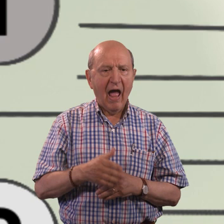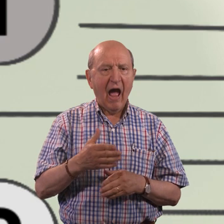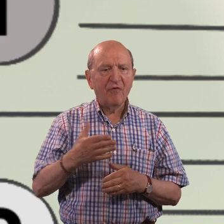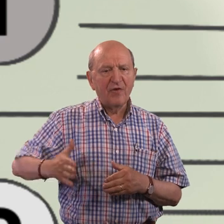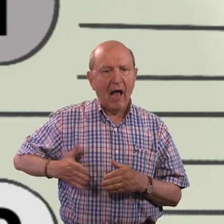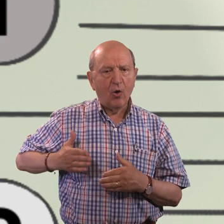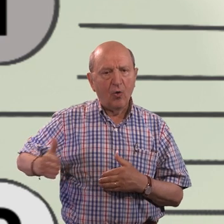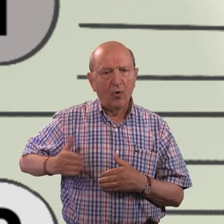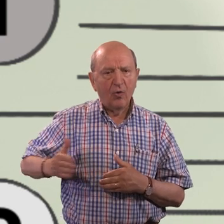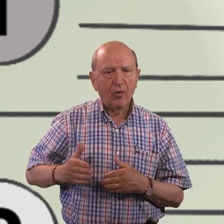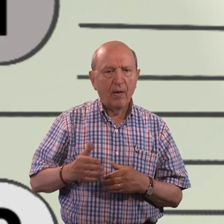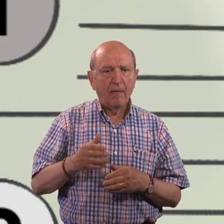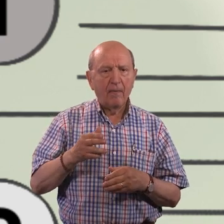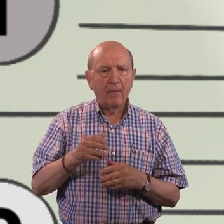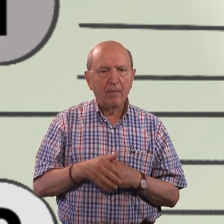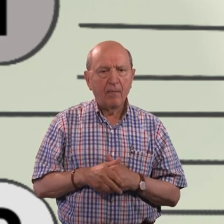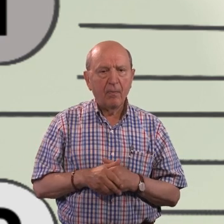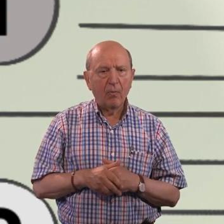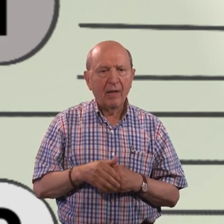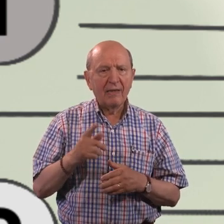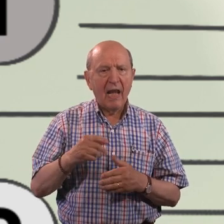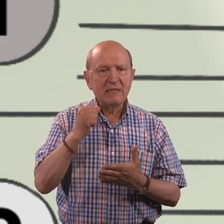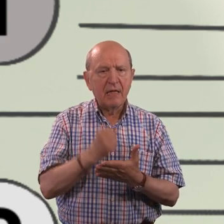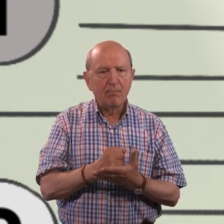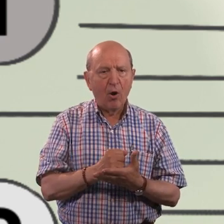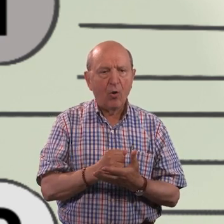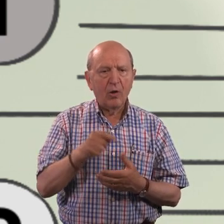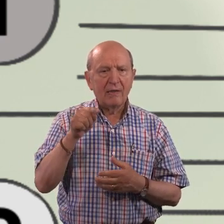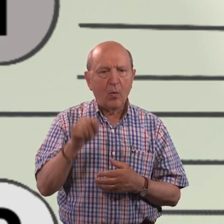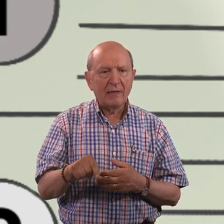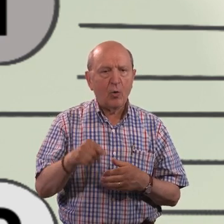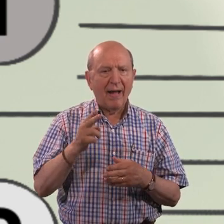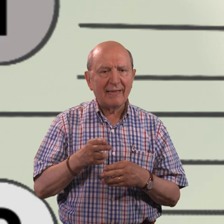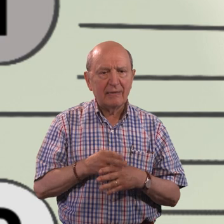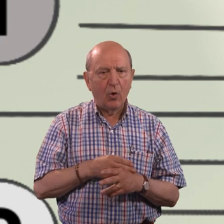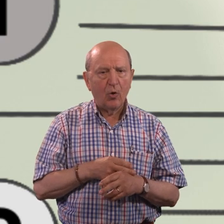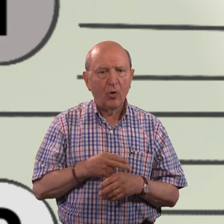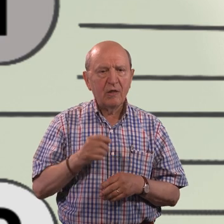a fianco del simbolo di questo partito ci sono quattro righe vuote